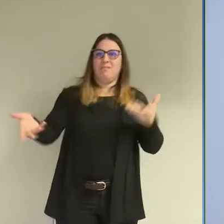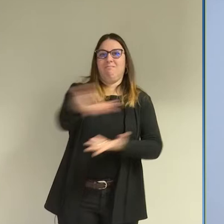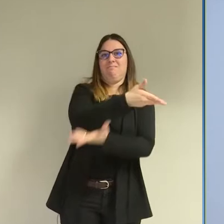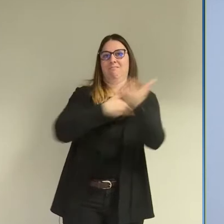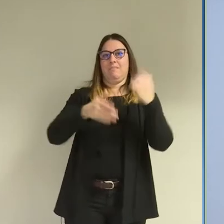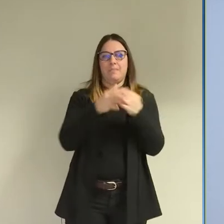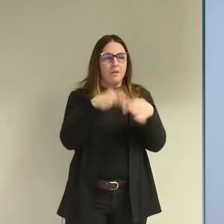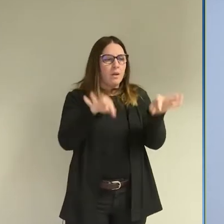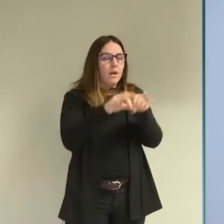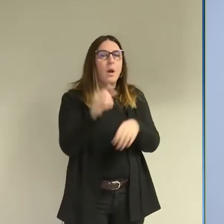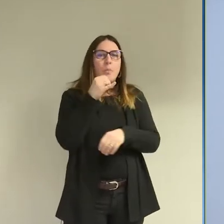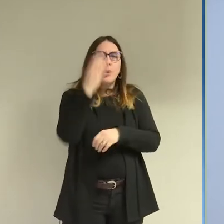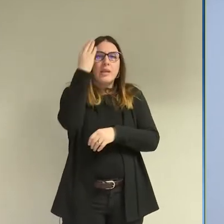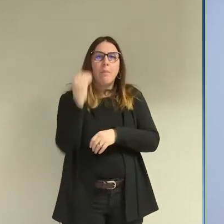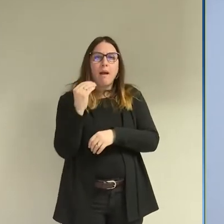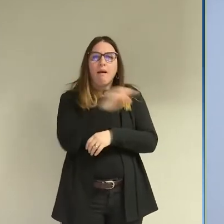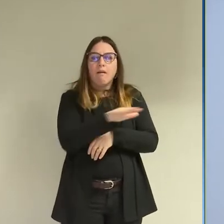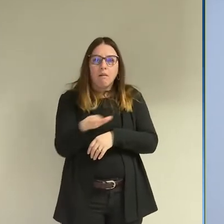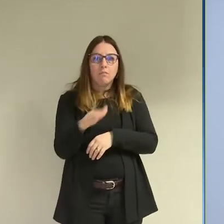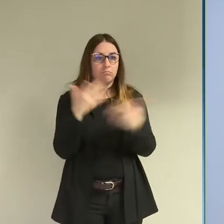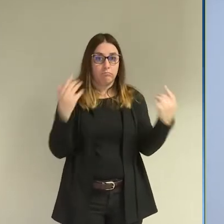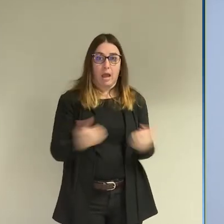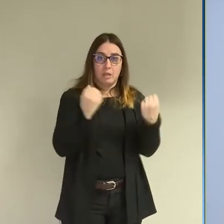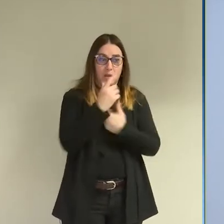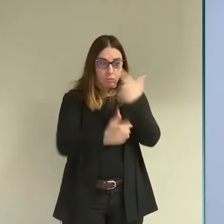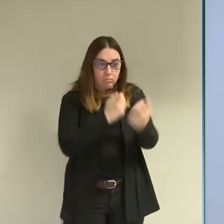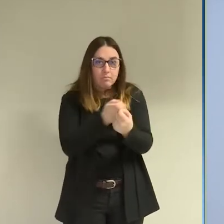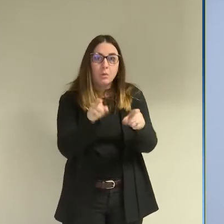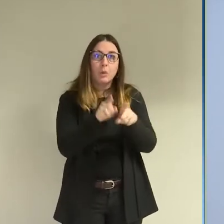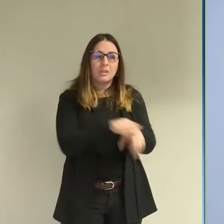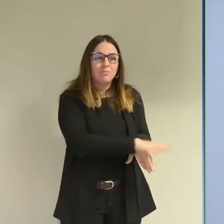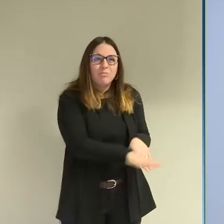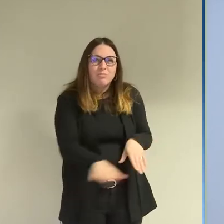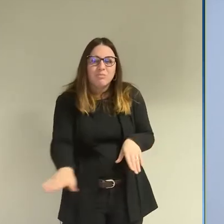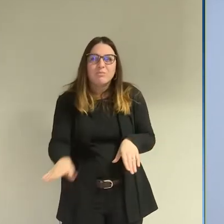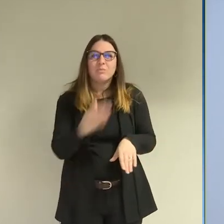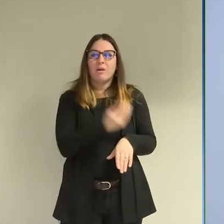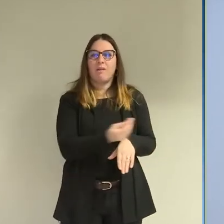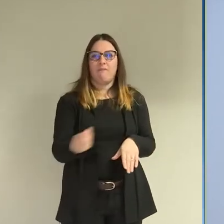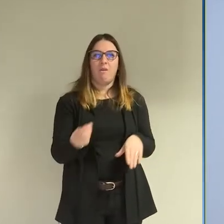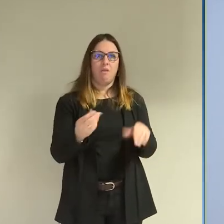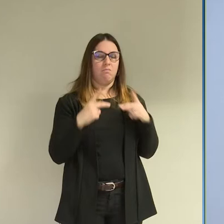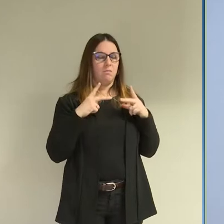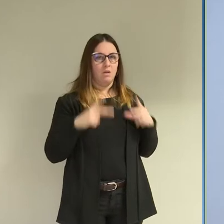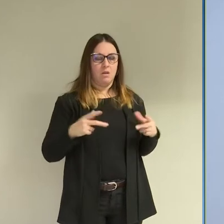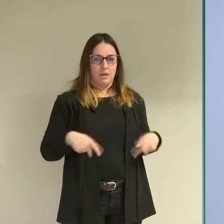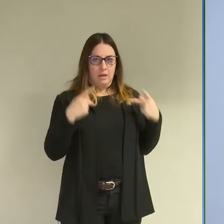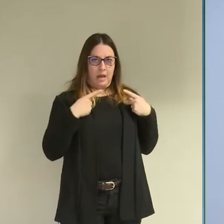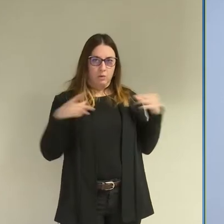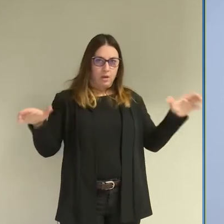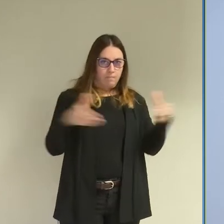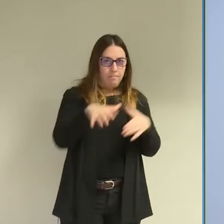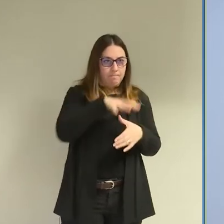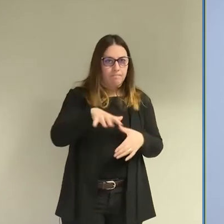est également un lieu d'animation de quartier autour de la petite enfance avec entre autres des ateliers collectifs autour du ram